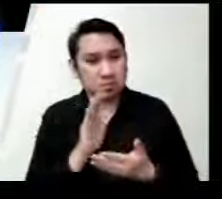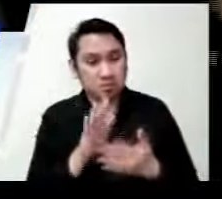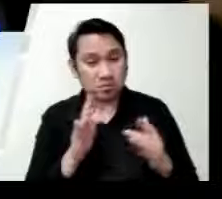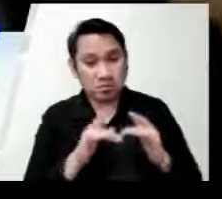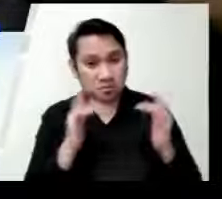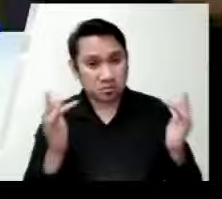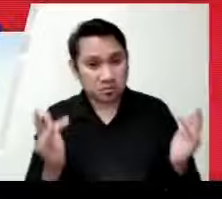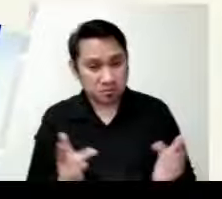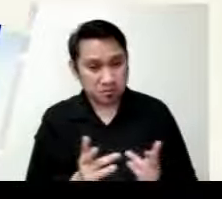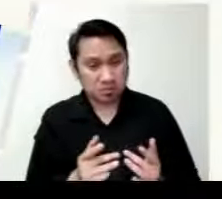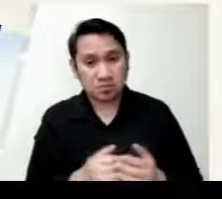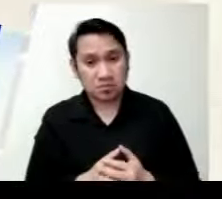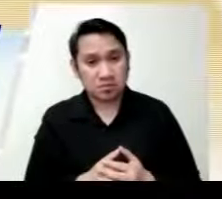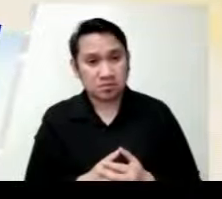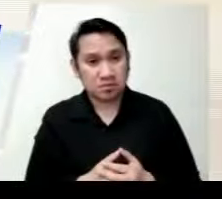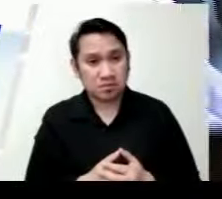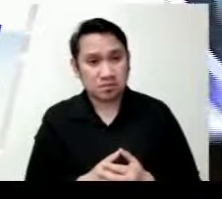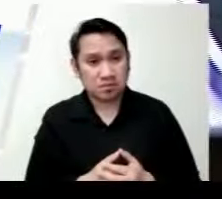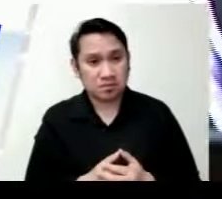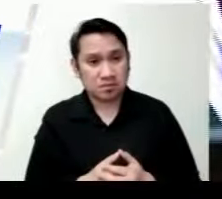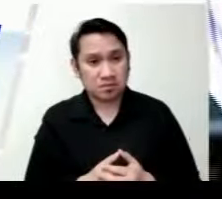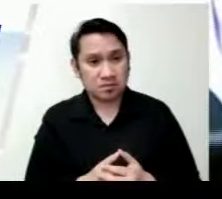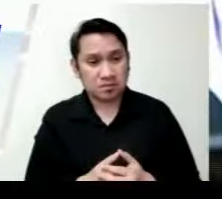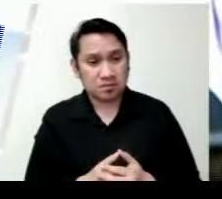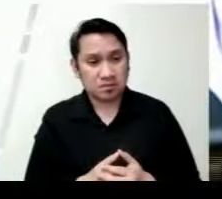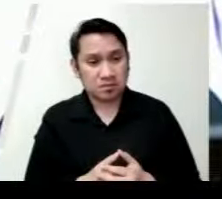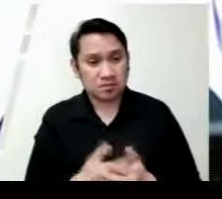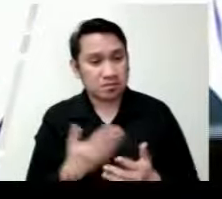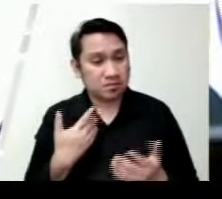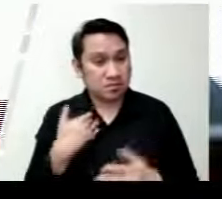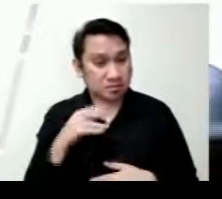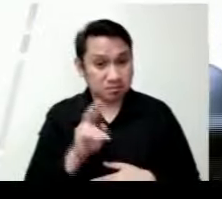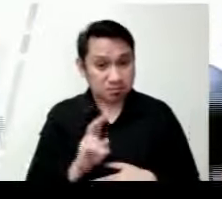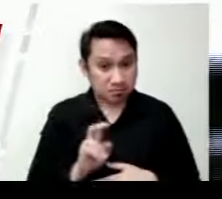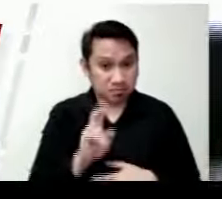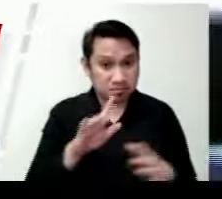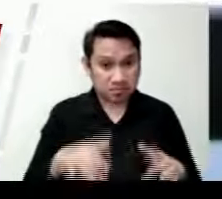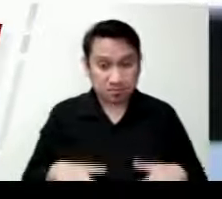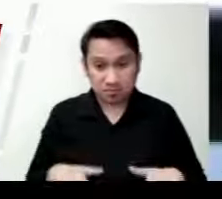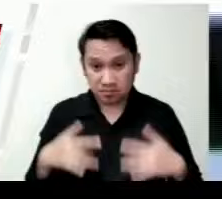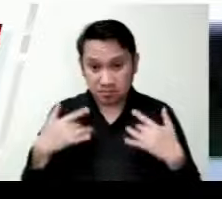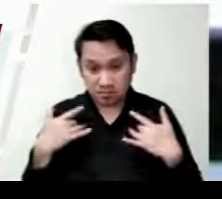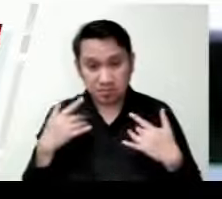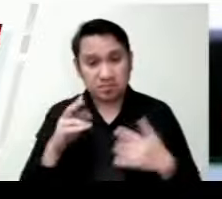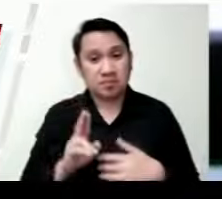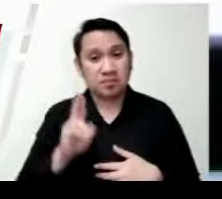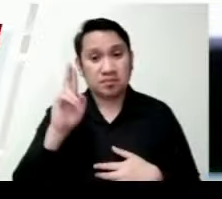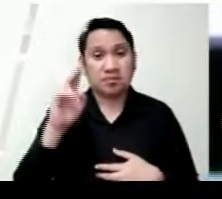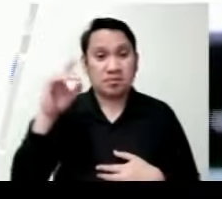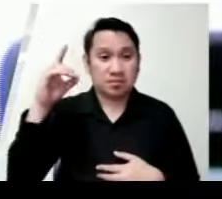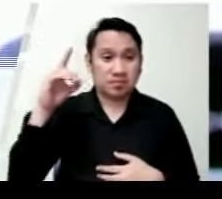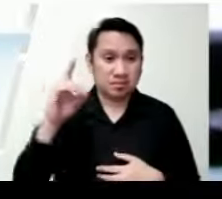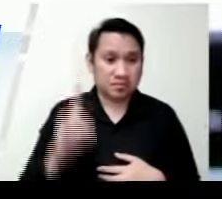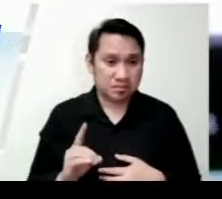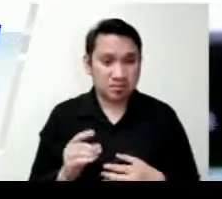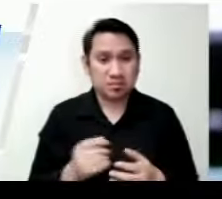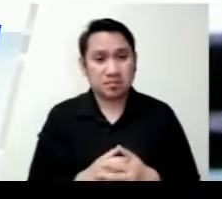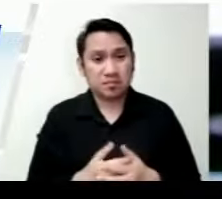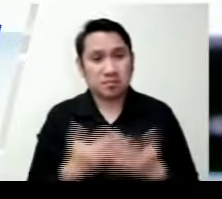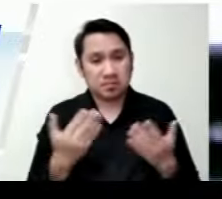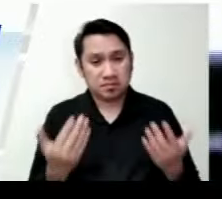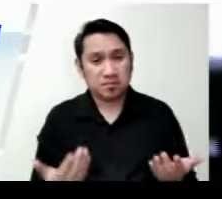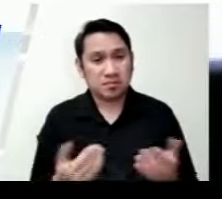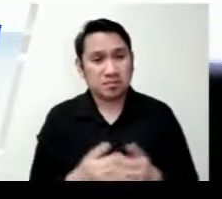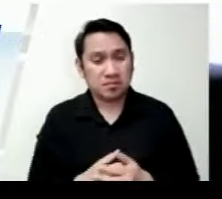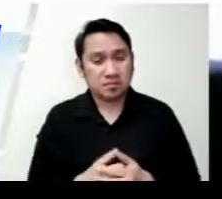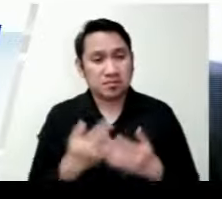star Bea Alonzo. Ang journey ng buhay natin, may ups and my downs. Diba? You just have to trust